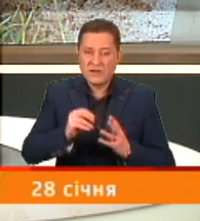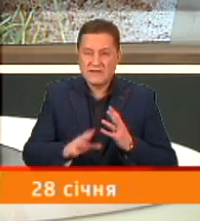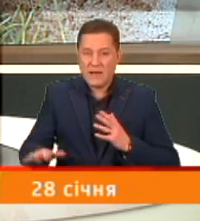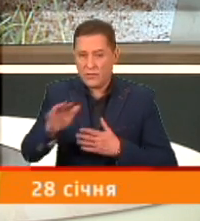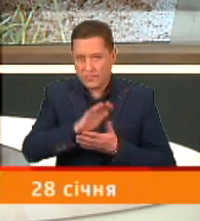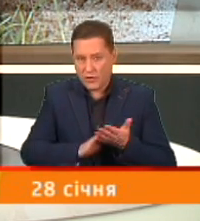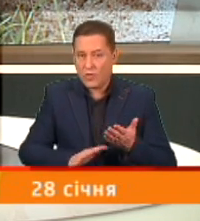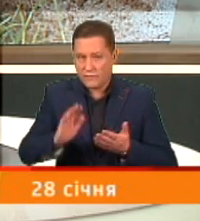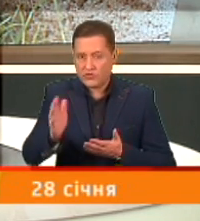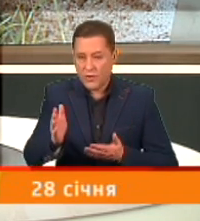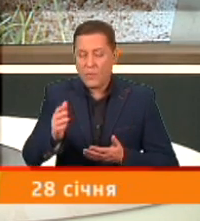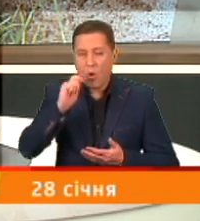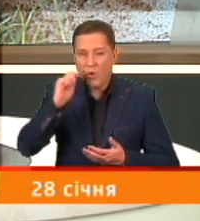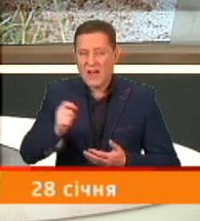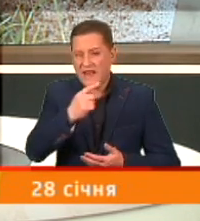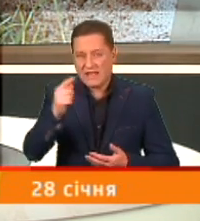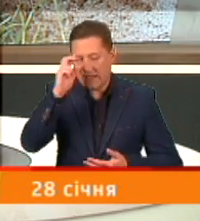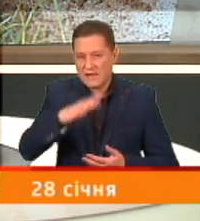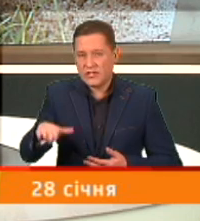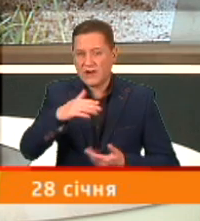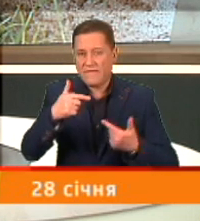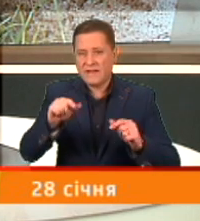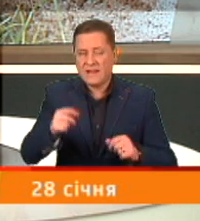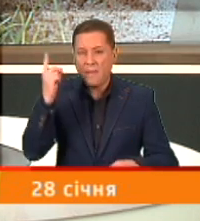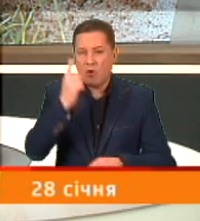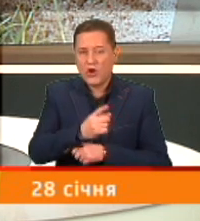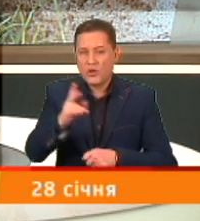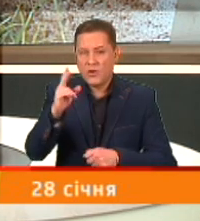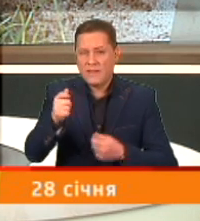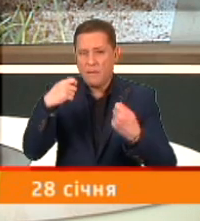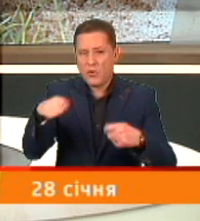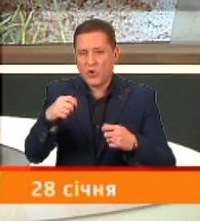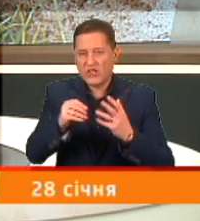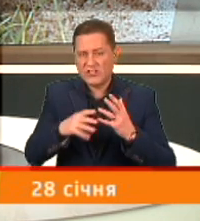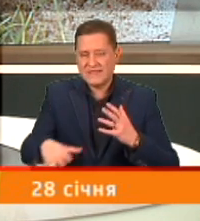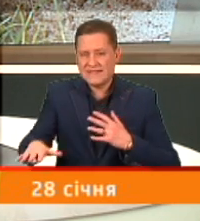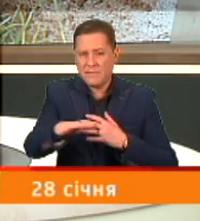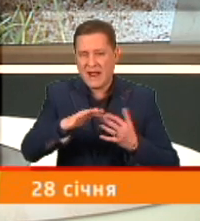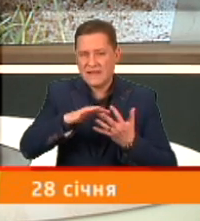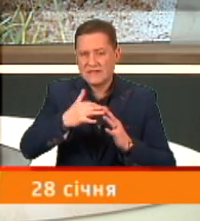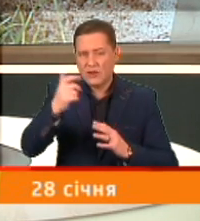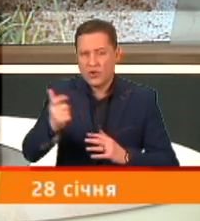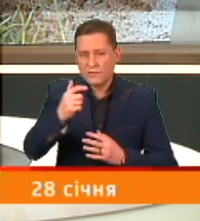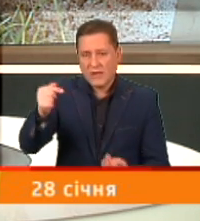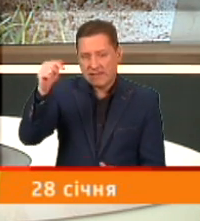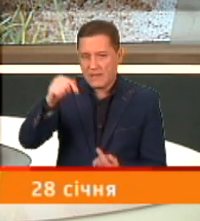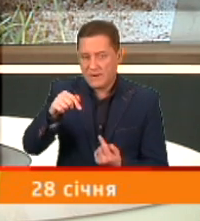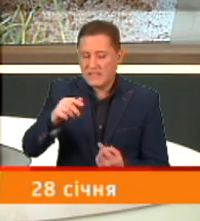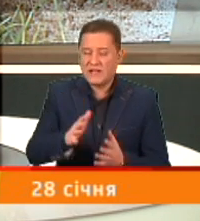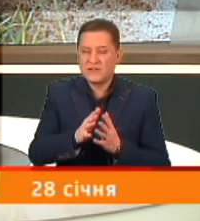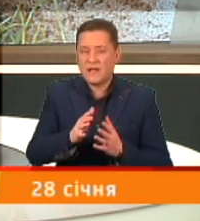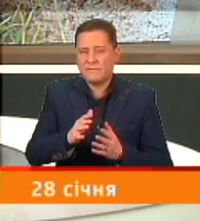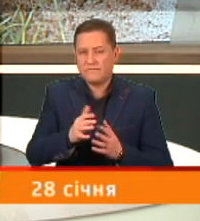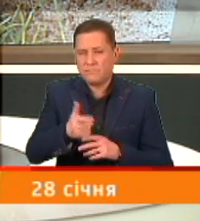Україна – єдина держава в Раді Європи, де діє мораторій на продаж земель сільськогосподарського призначення. Понад